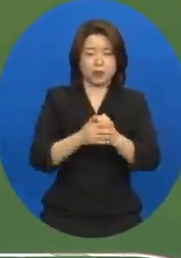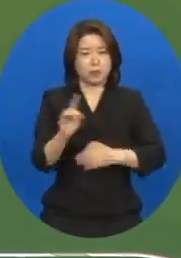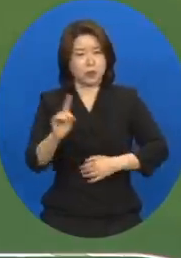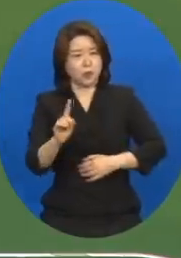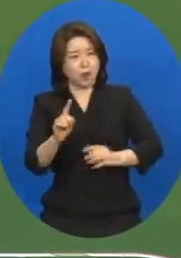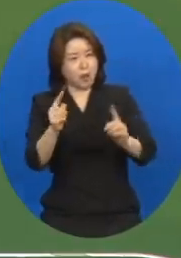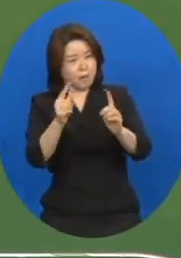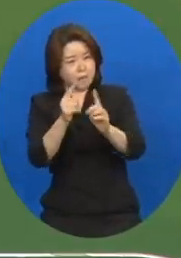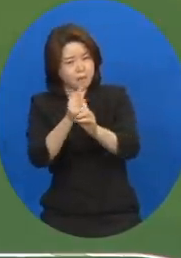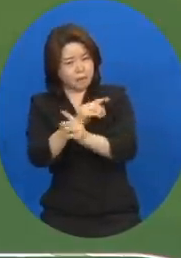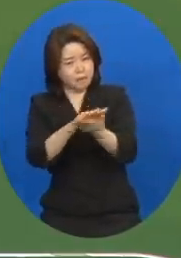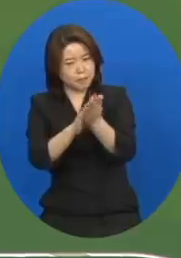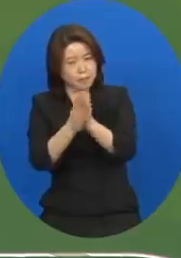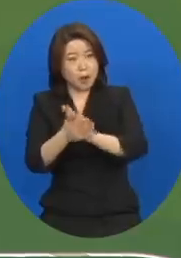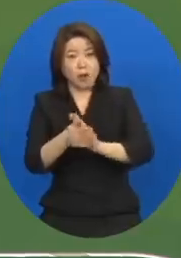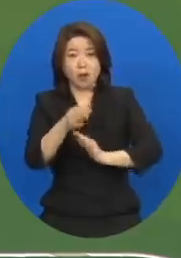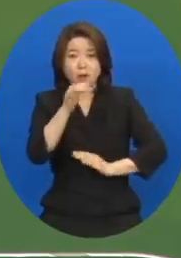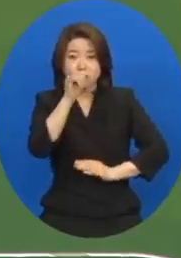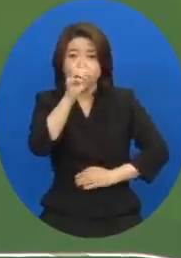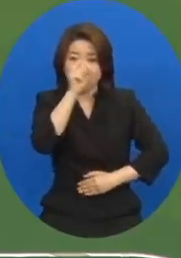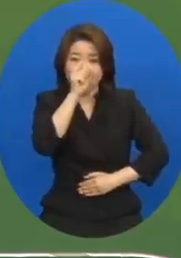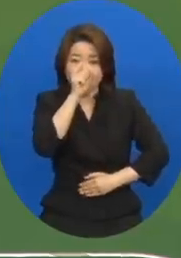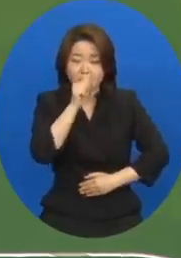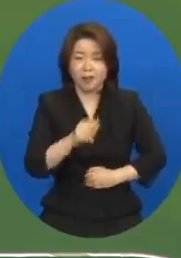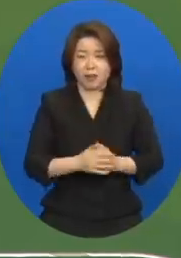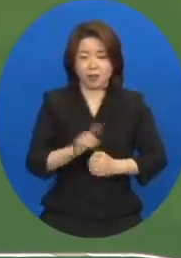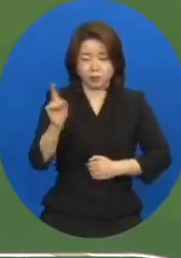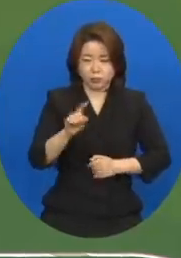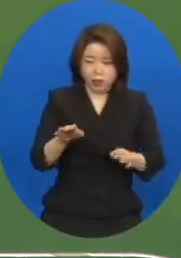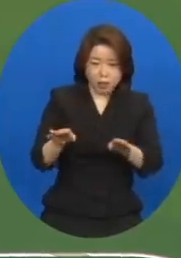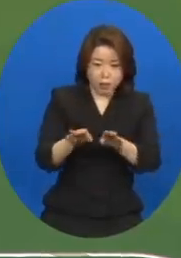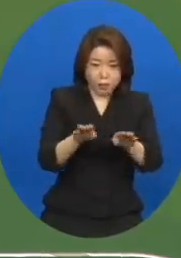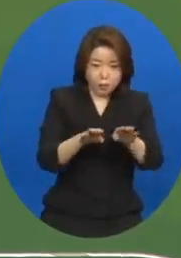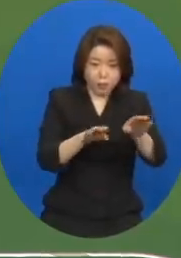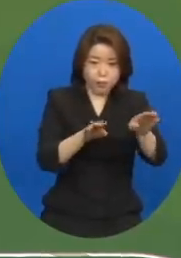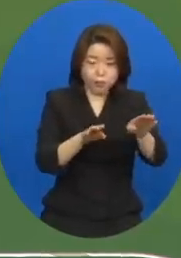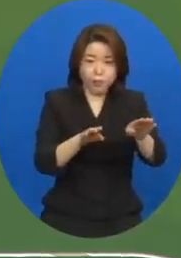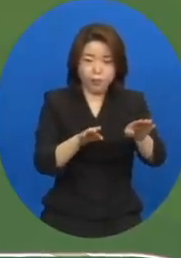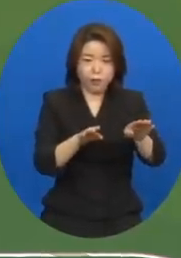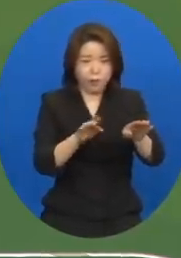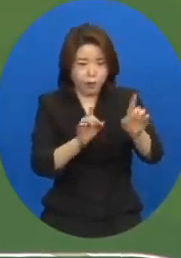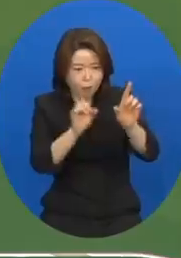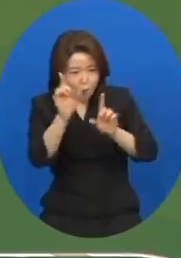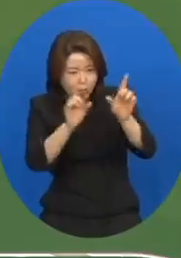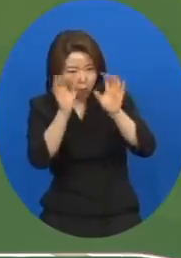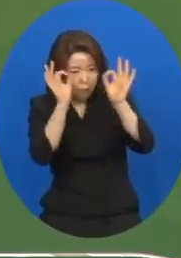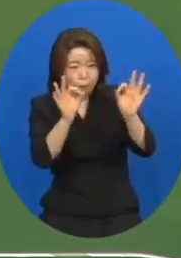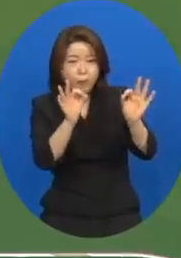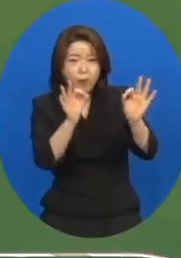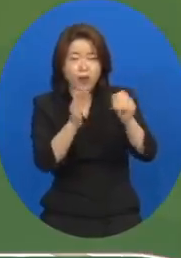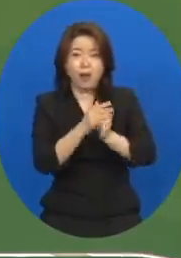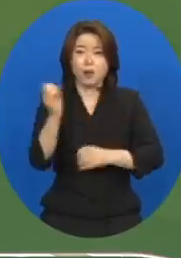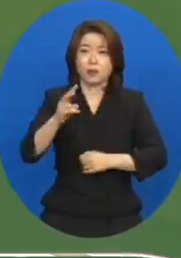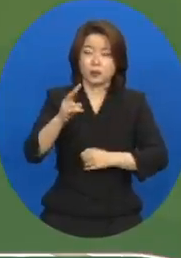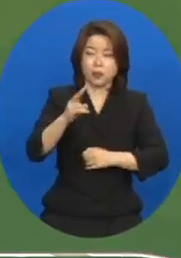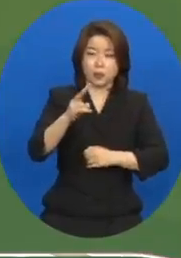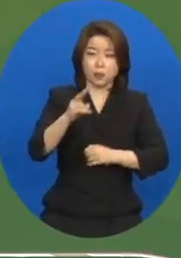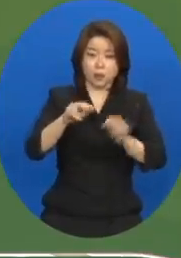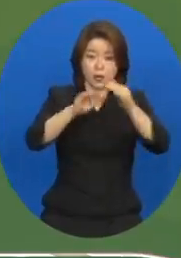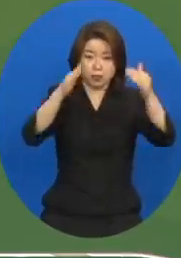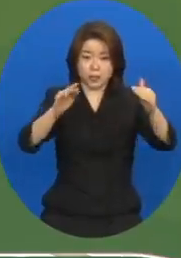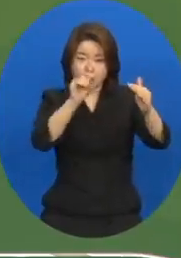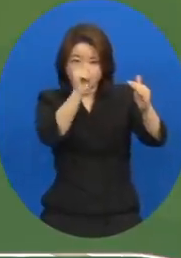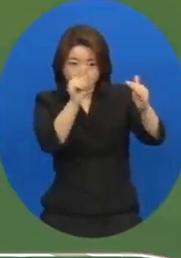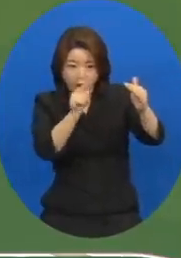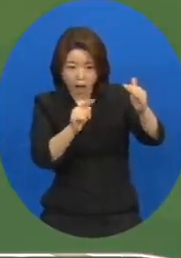변화가 일어나야 하잖아요. 무슨 지진이 일어날 조짐이 보이거나 성벽에 금이 가기